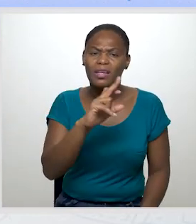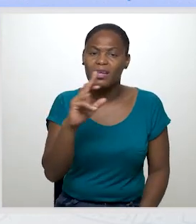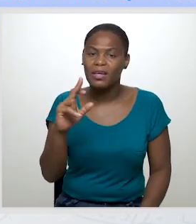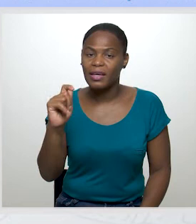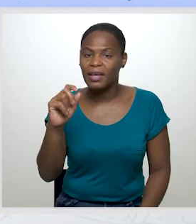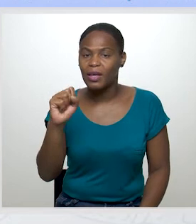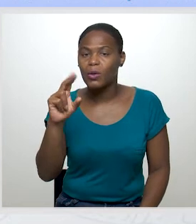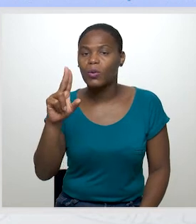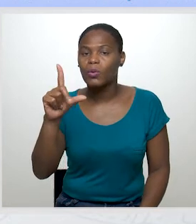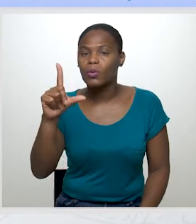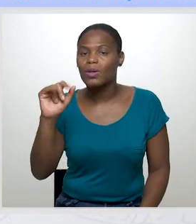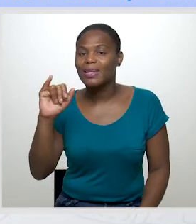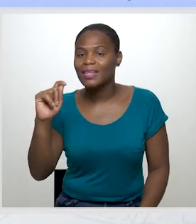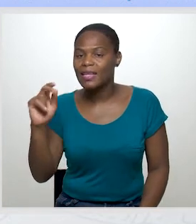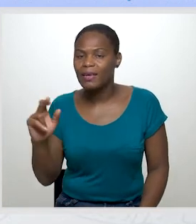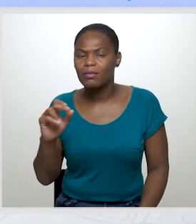C'est bon?